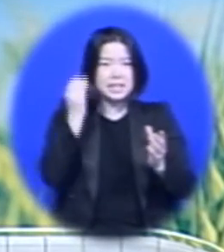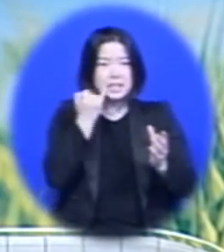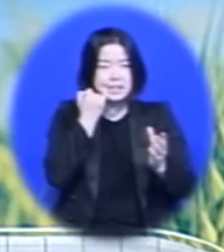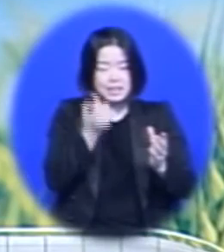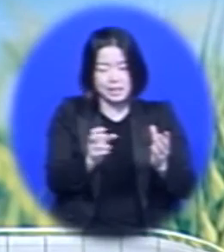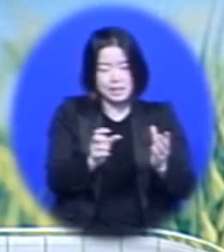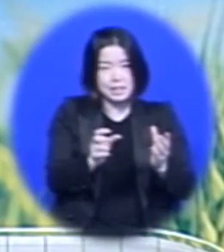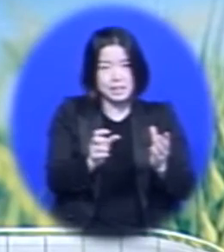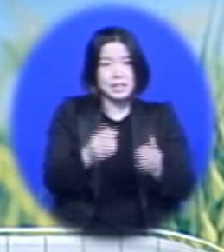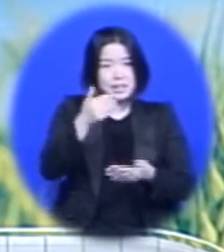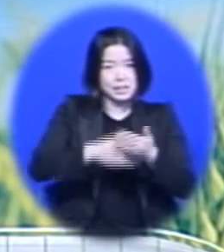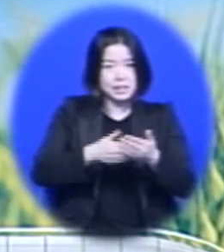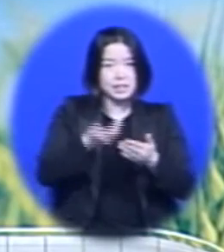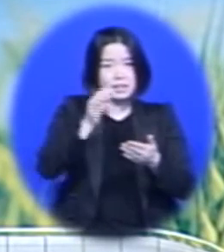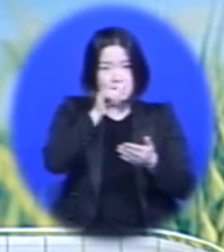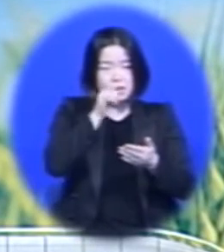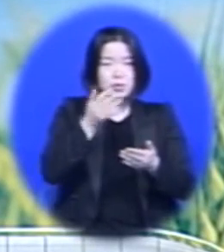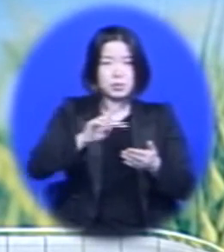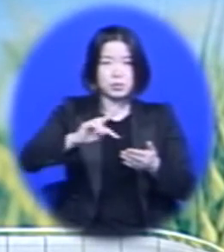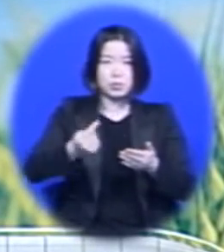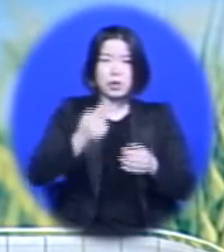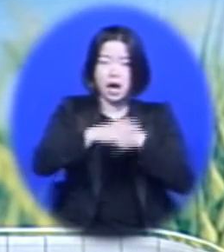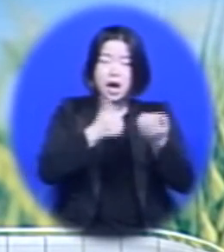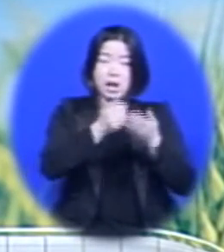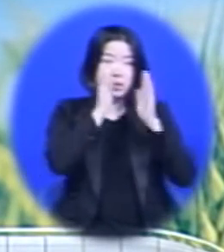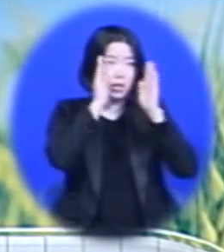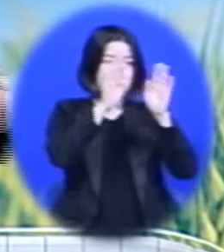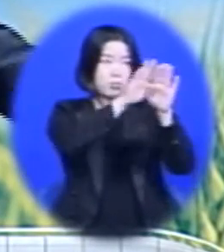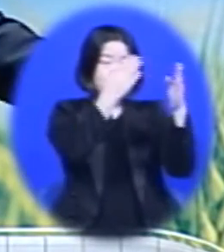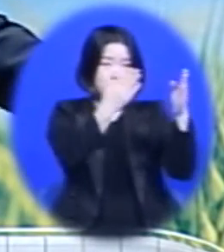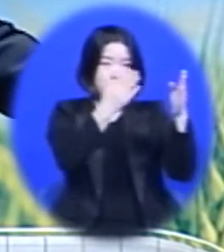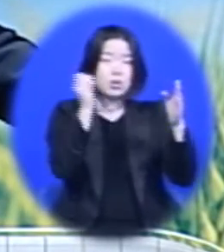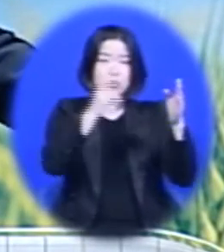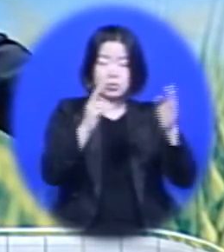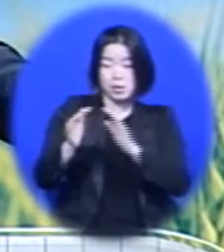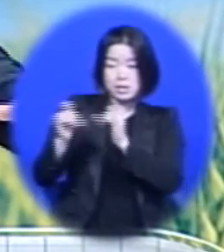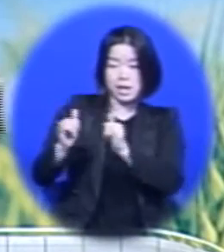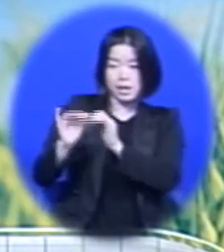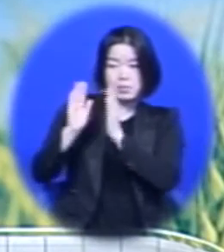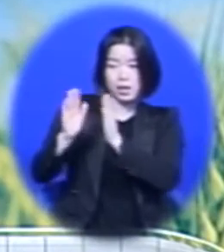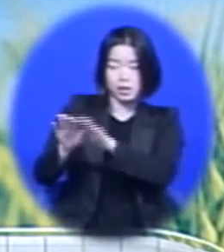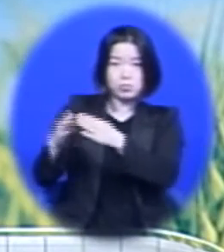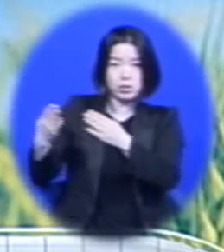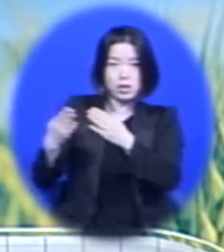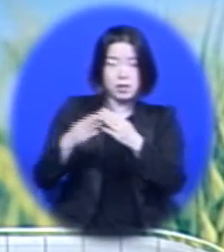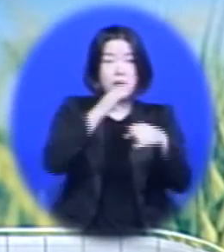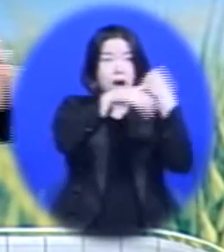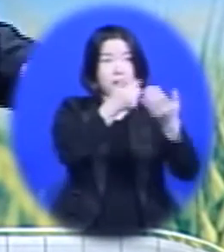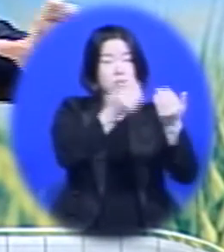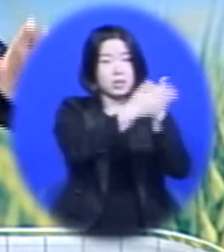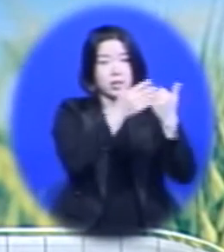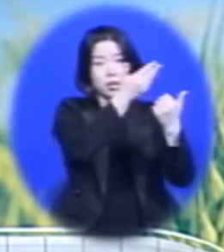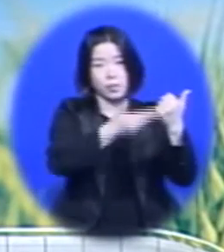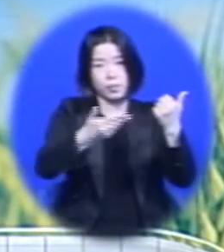간장종지같이처럼 작아도 하나님을 향하여 문이 열려 있고 사람을 향하여 문이 열려 있다면 하나님의 은혜는